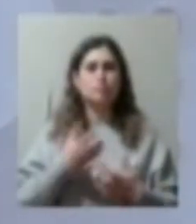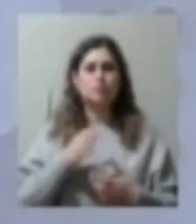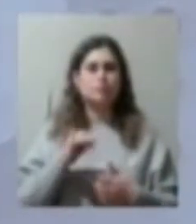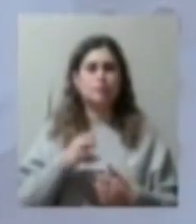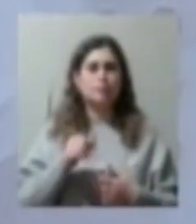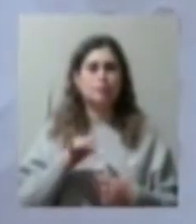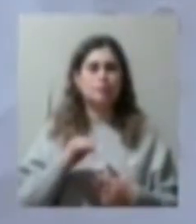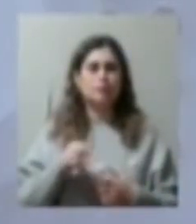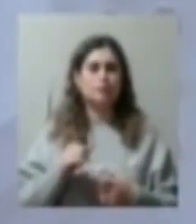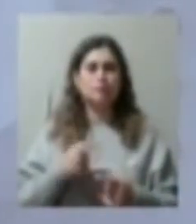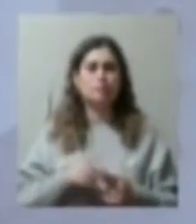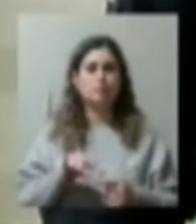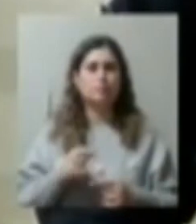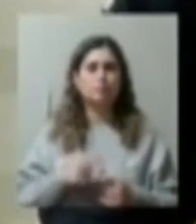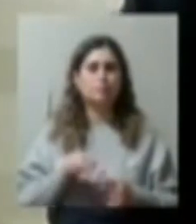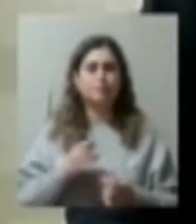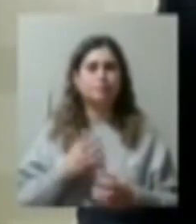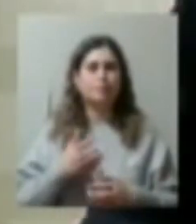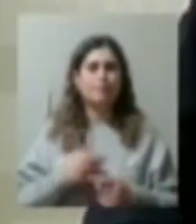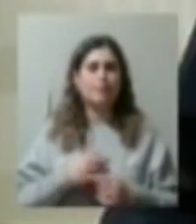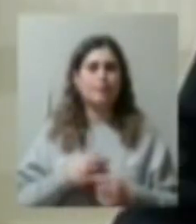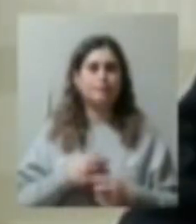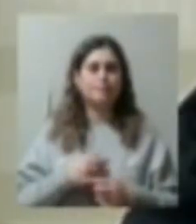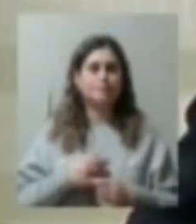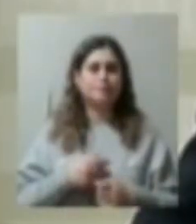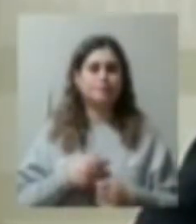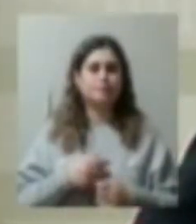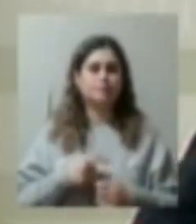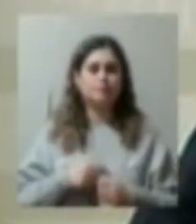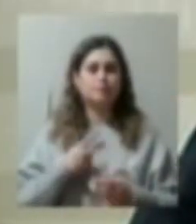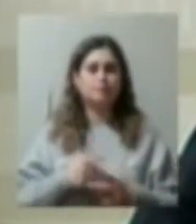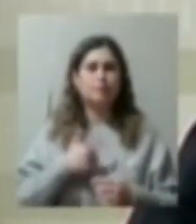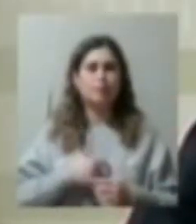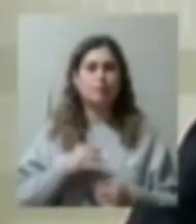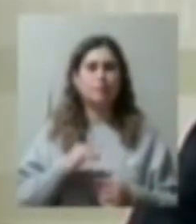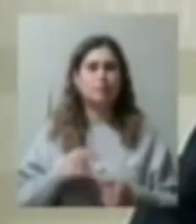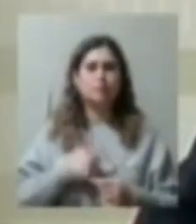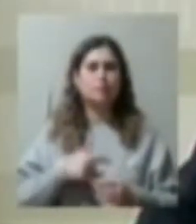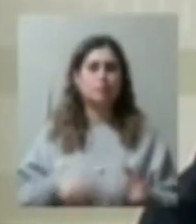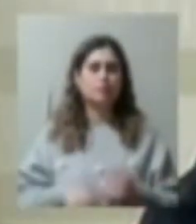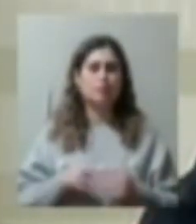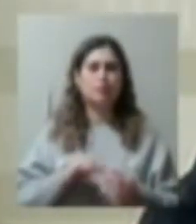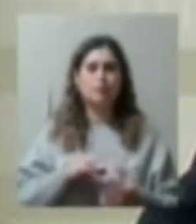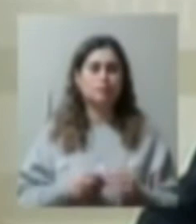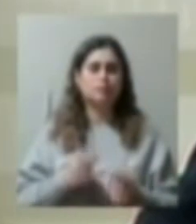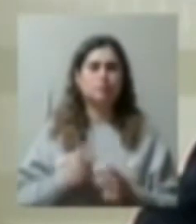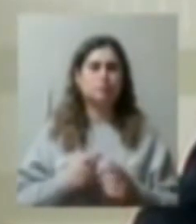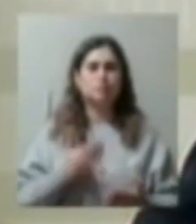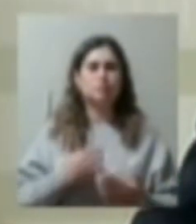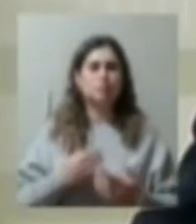світловідбитками, так? Світловідбиваючими елементами на одязі, так. Помітити себе на дорозі, головне. Ну, а взагалі зміни стосуються